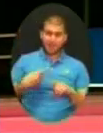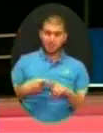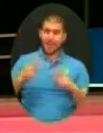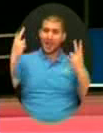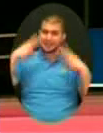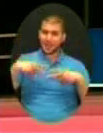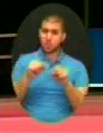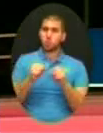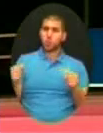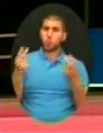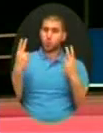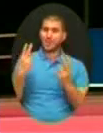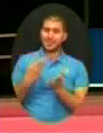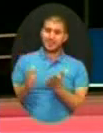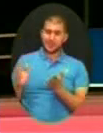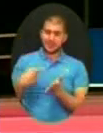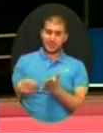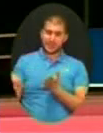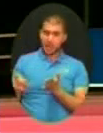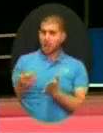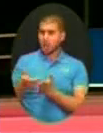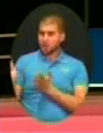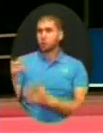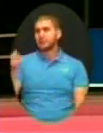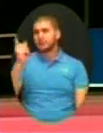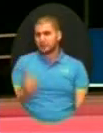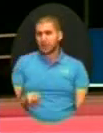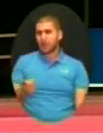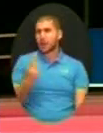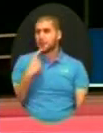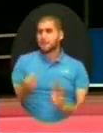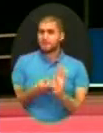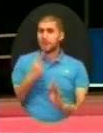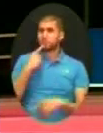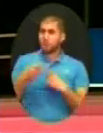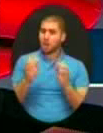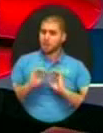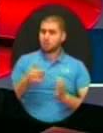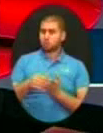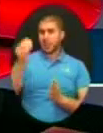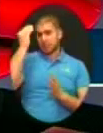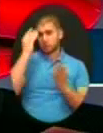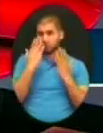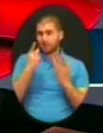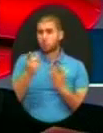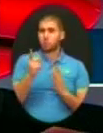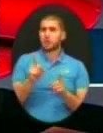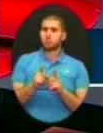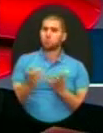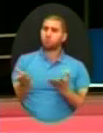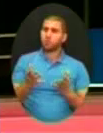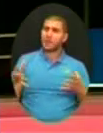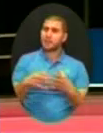של תורתו אמנותו, של הדחייה, לא פטור, של דחייה, הוא צריך להצהיר פעם בשנה שהוא עדיין לומד בישיבה, הוא משרת את עם